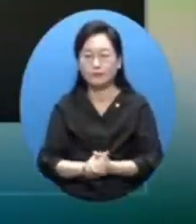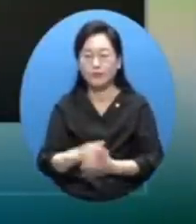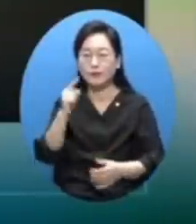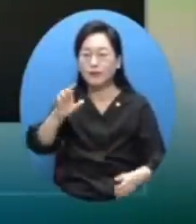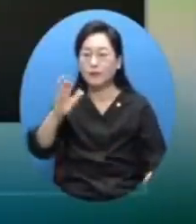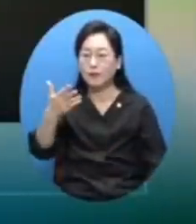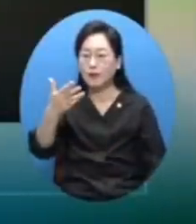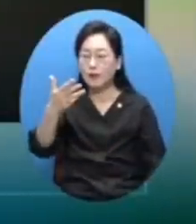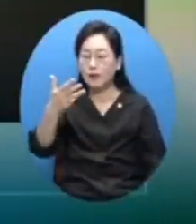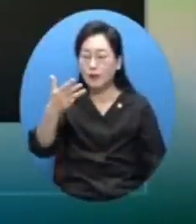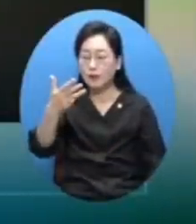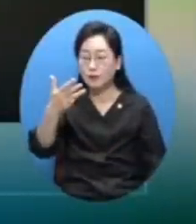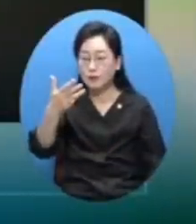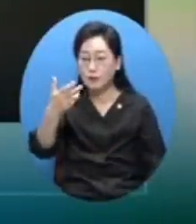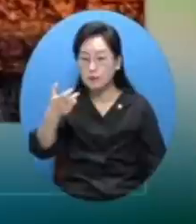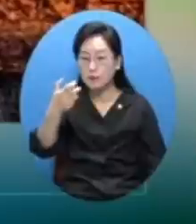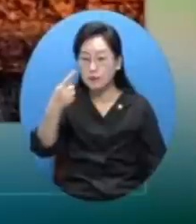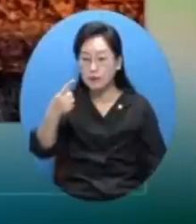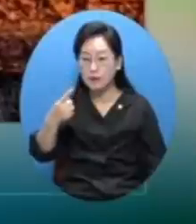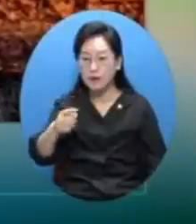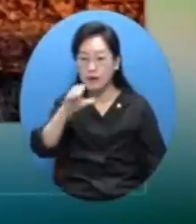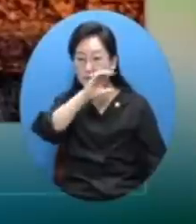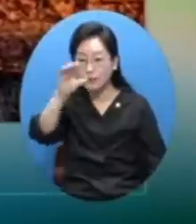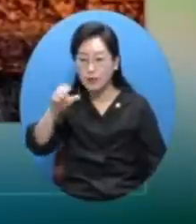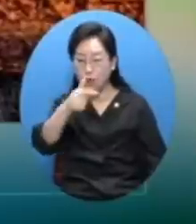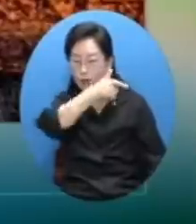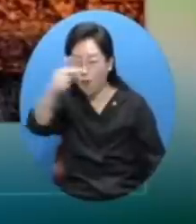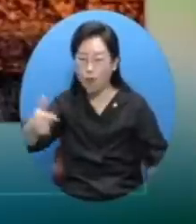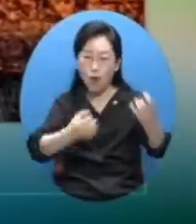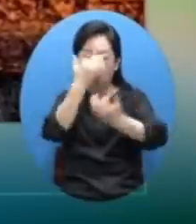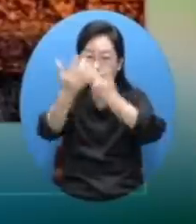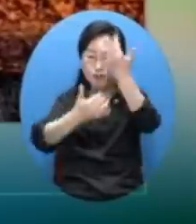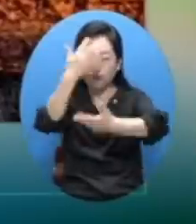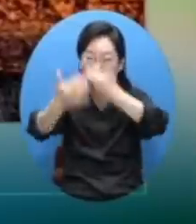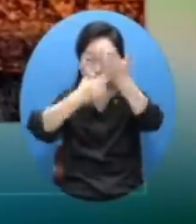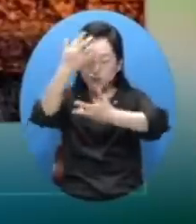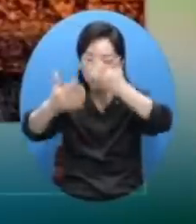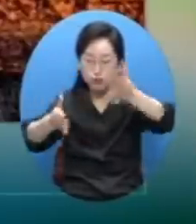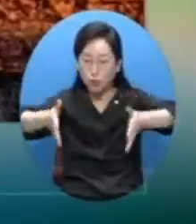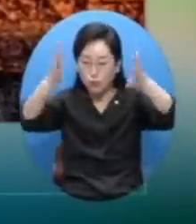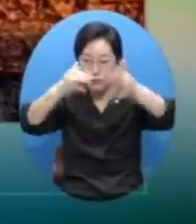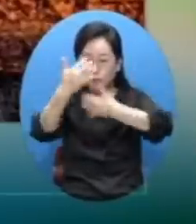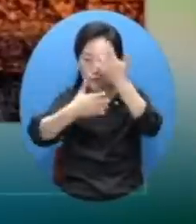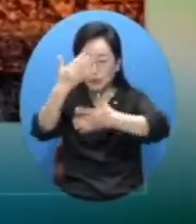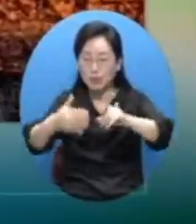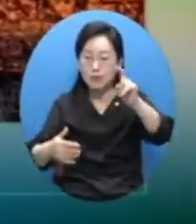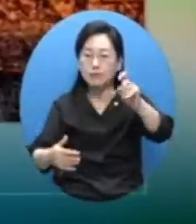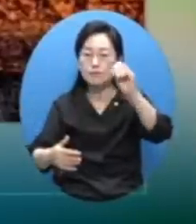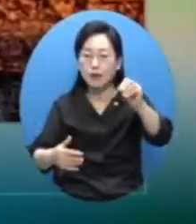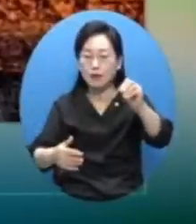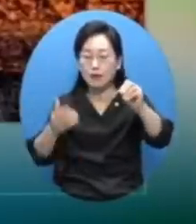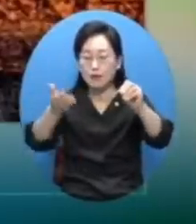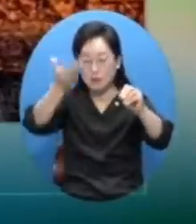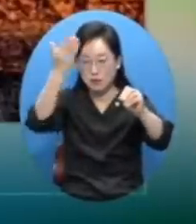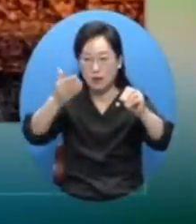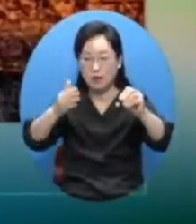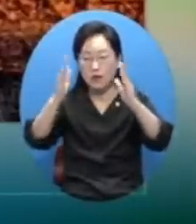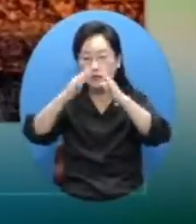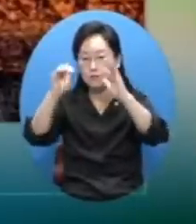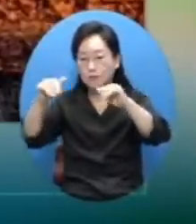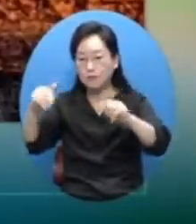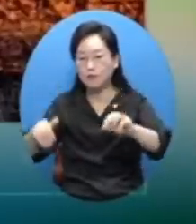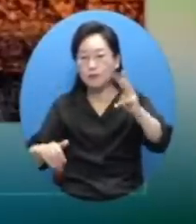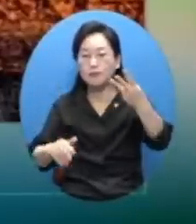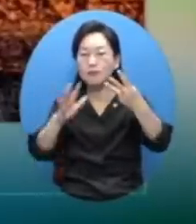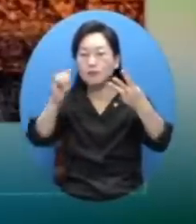1871년 10월 8일 시카고대 화제로 말미암아 도시 전체가 불타고 10만명이이 집에 일어나고 300여 명의 목숨을